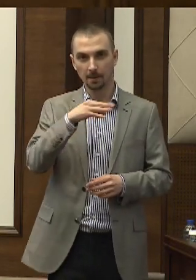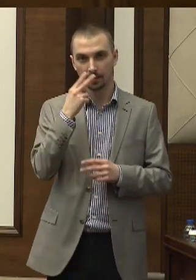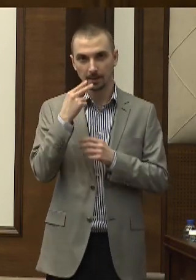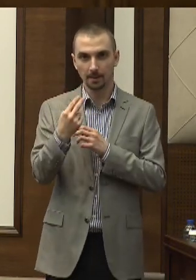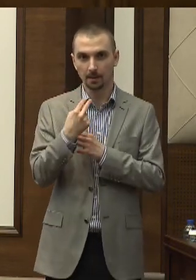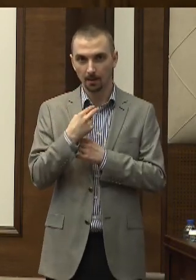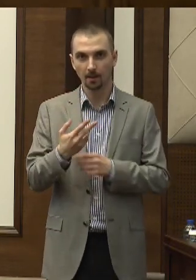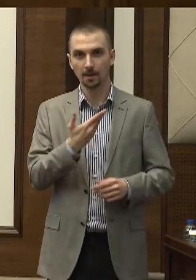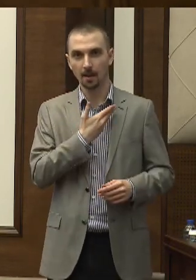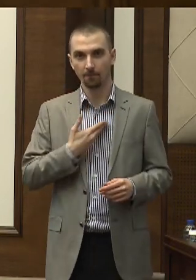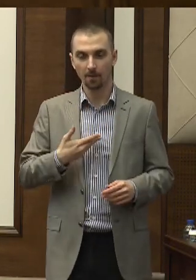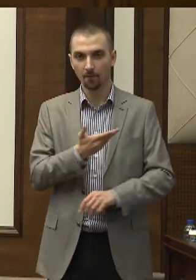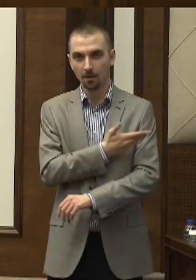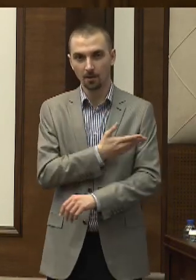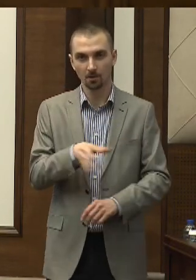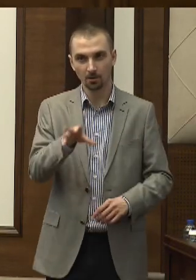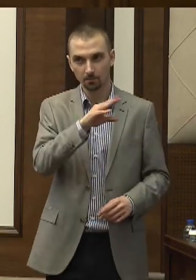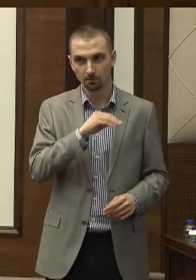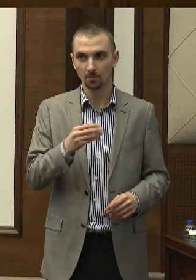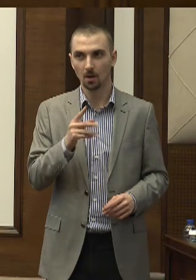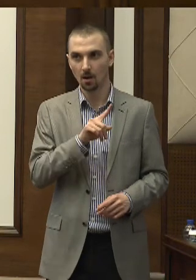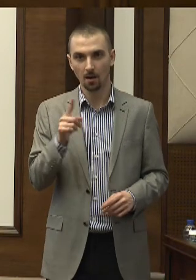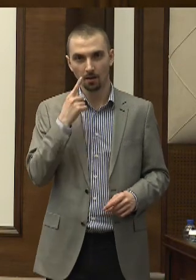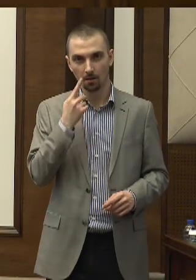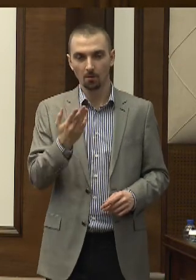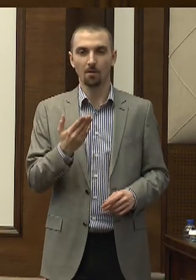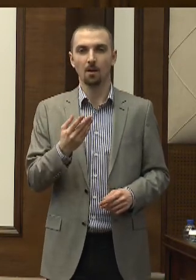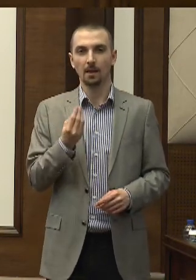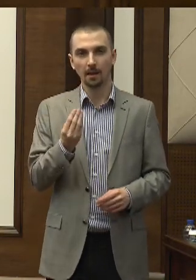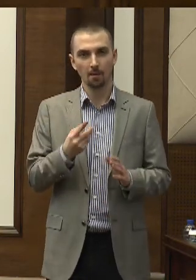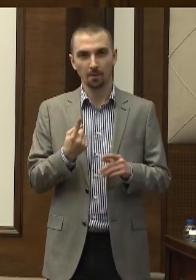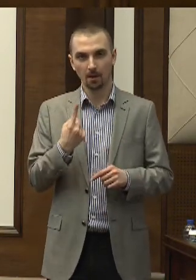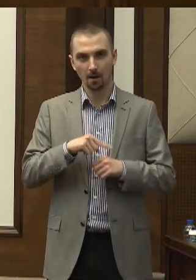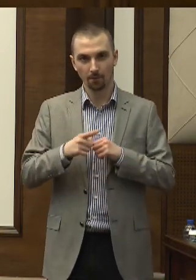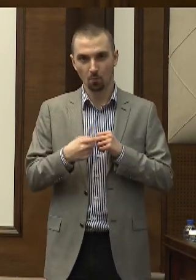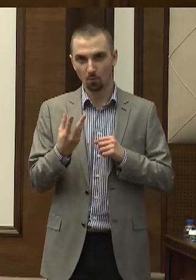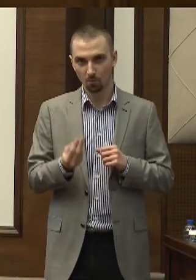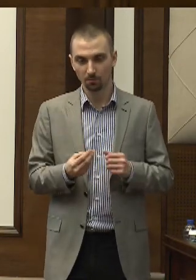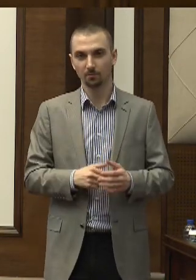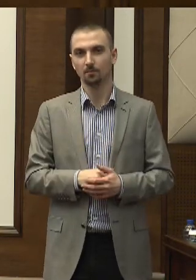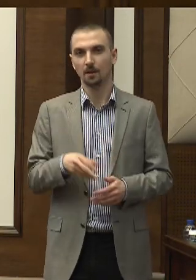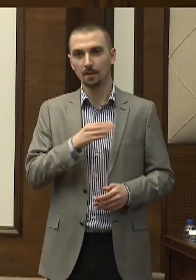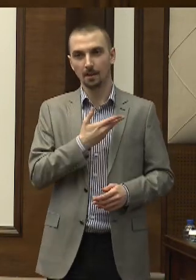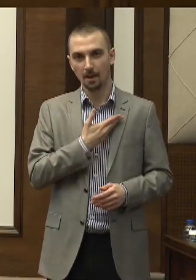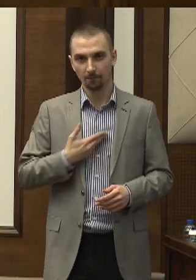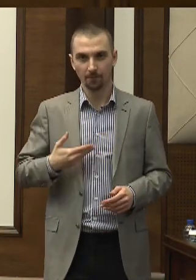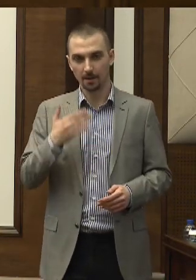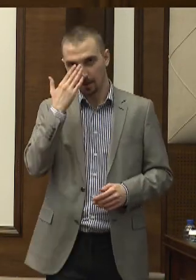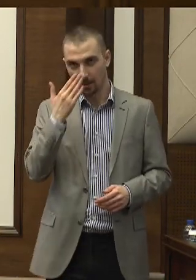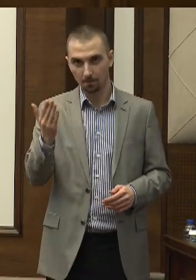Bizi izleyen sevgili vatandaşlarımıza tekrar hayırlı bir hafta diliyoruz. Şahsım ve meclis olarak onlara sevgi ve selamlarımızı